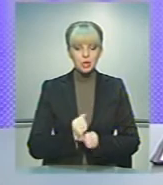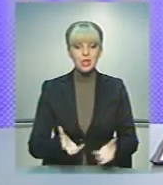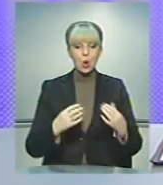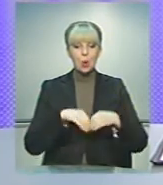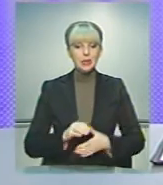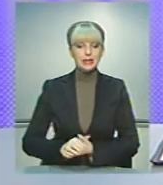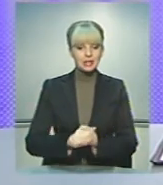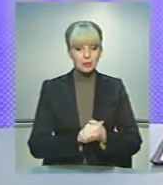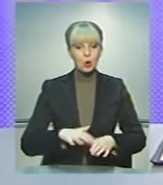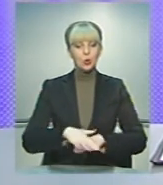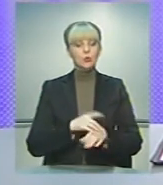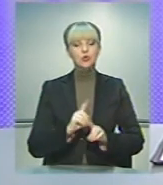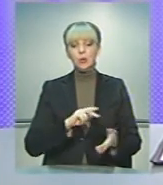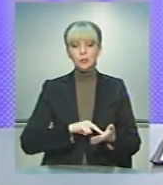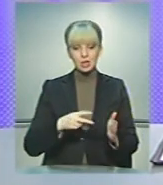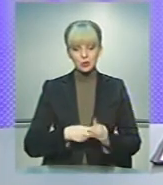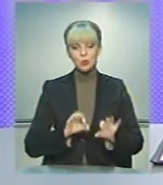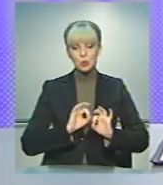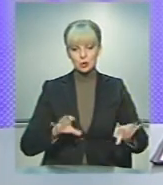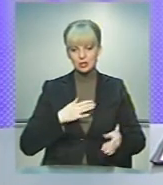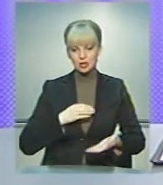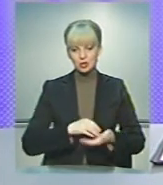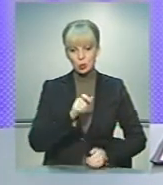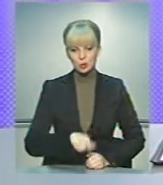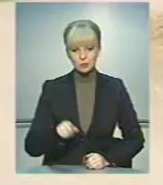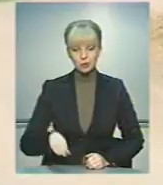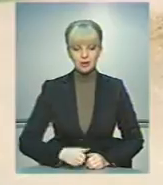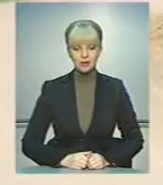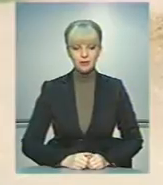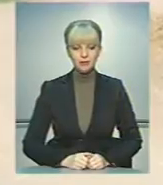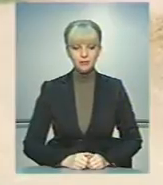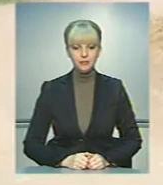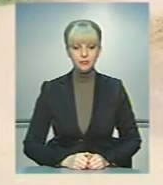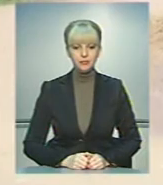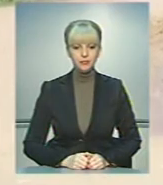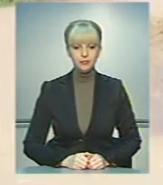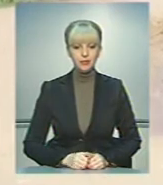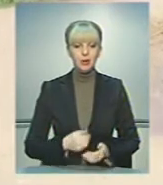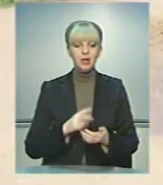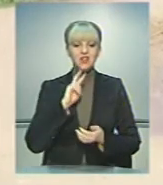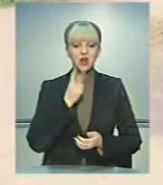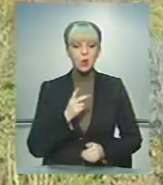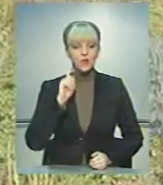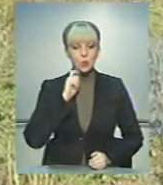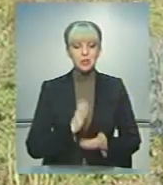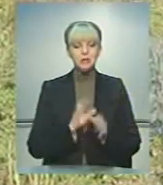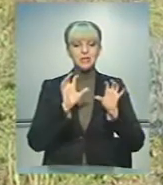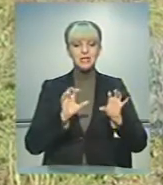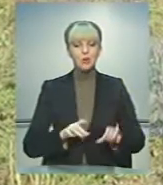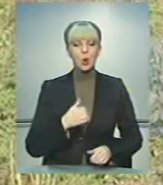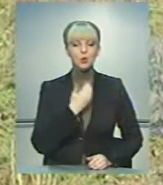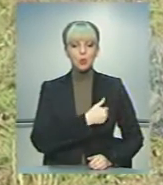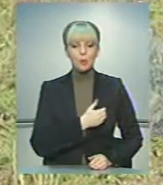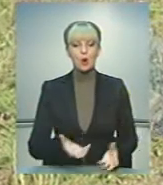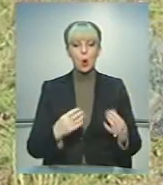об'єднаним громадам та що планують, розкажуть наші кореспонденти. Майже два роки в Україні діє закон про